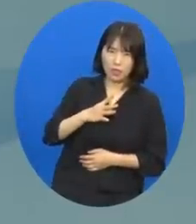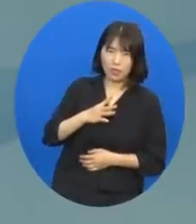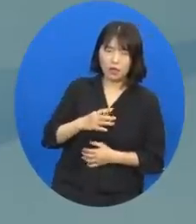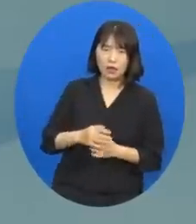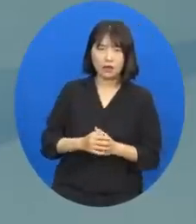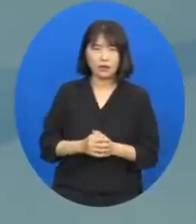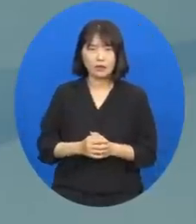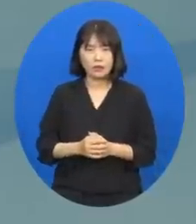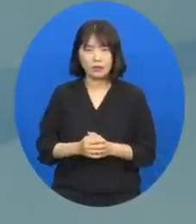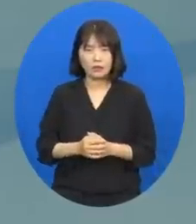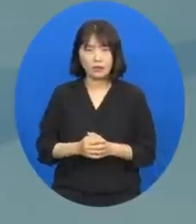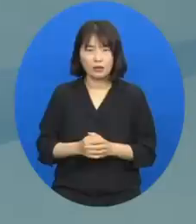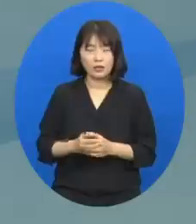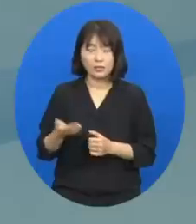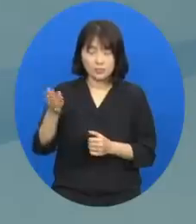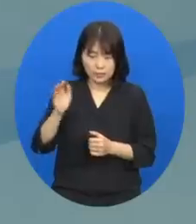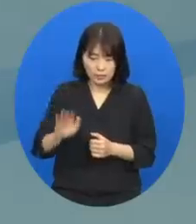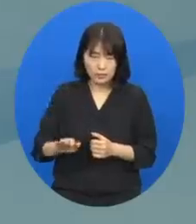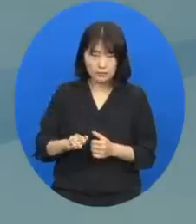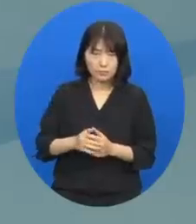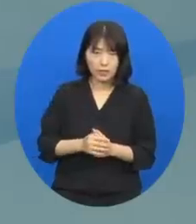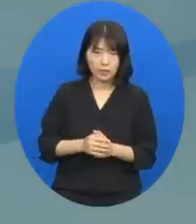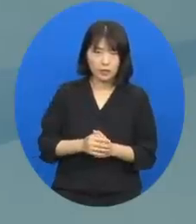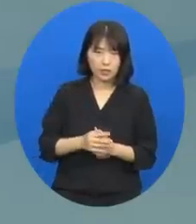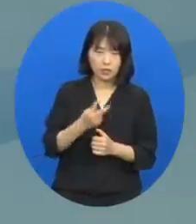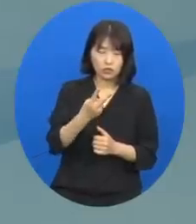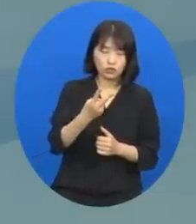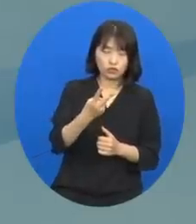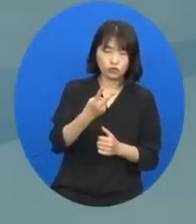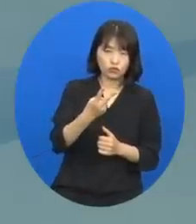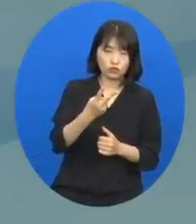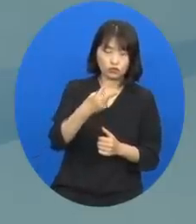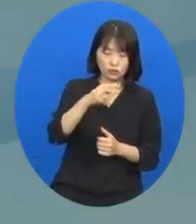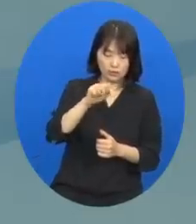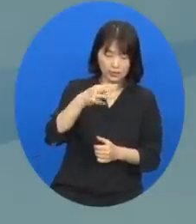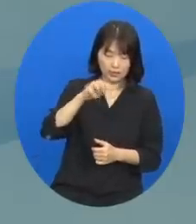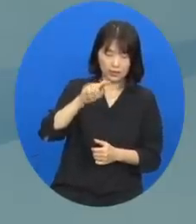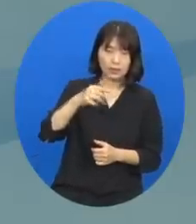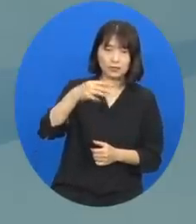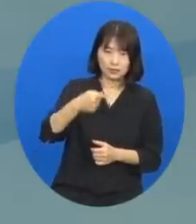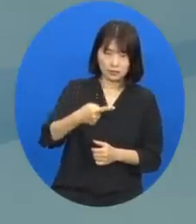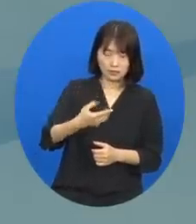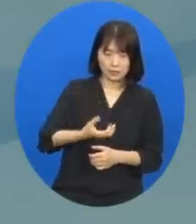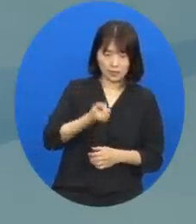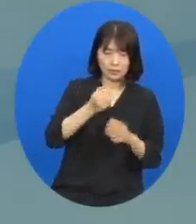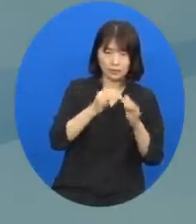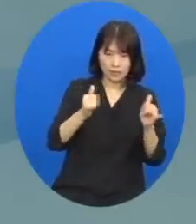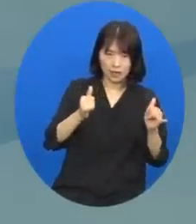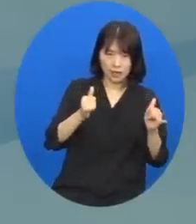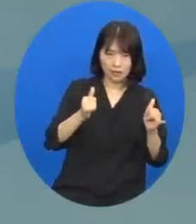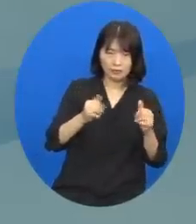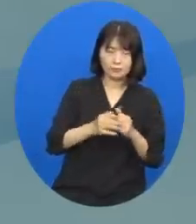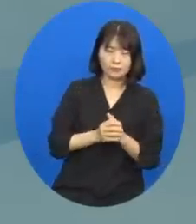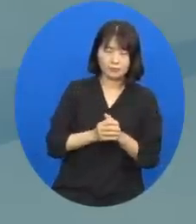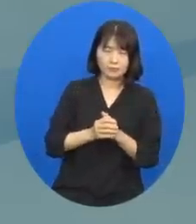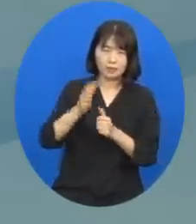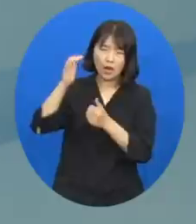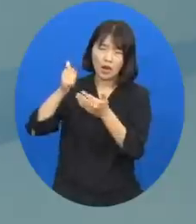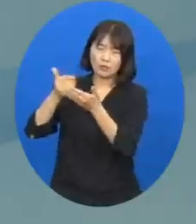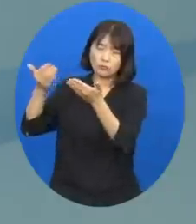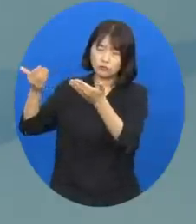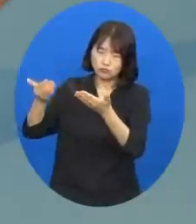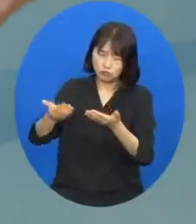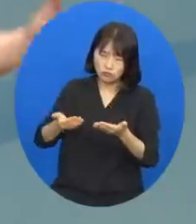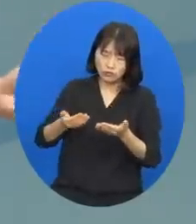그렇지 않았습니다 자신에게 주신 것을 가지고 주인의 마음을 기억하고 천마 열심히 섬겨 서